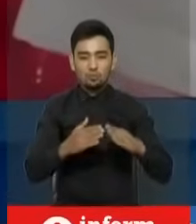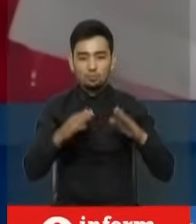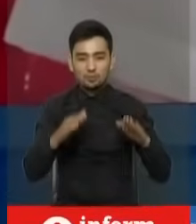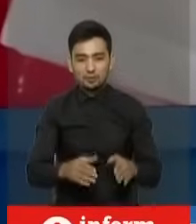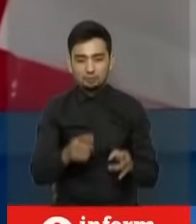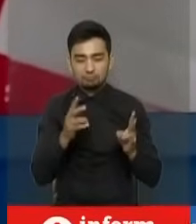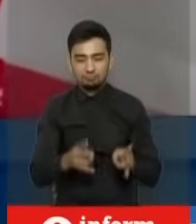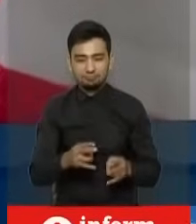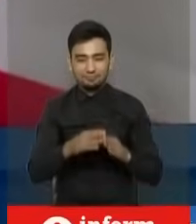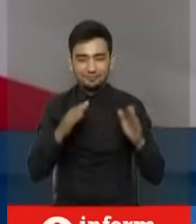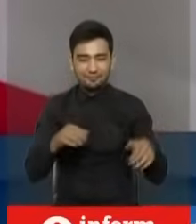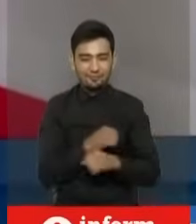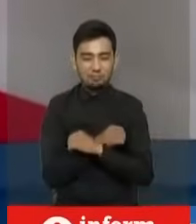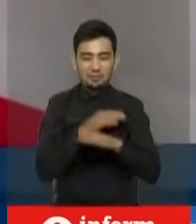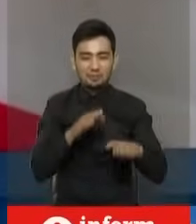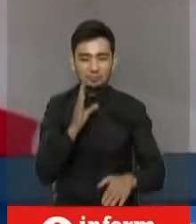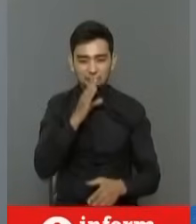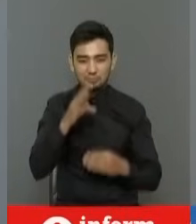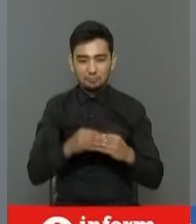зон отдыха, куда прибыли с родителями.